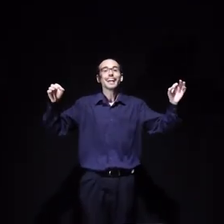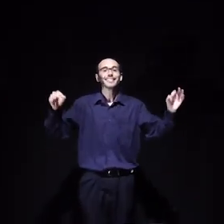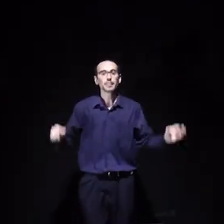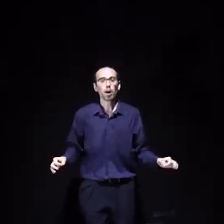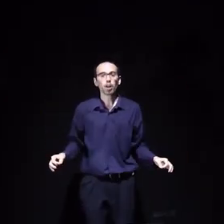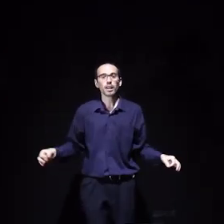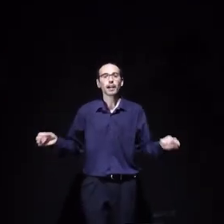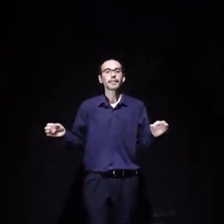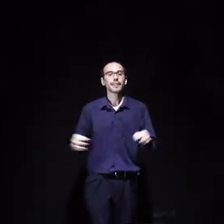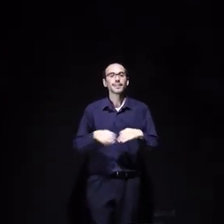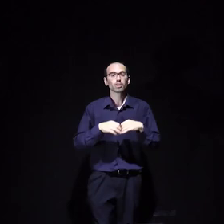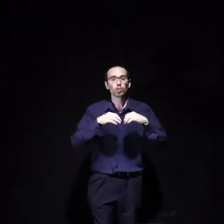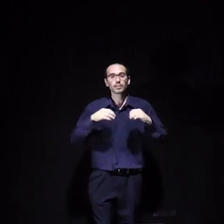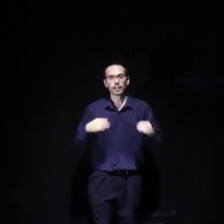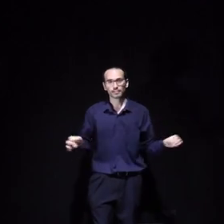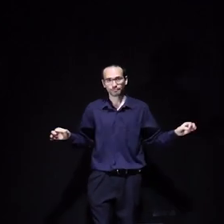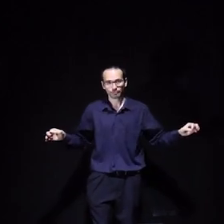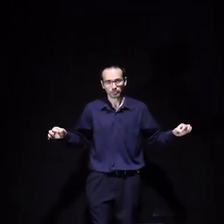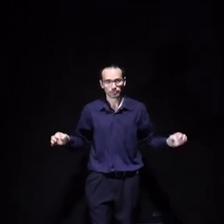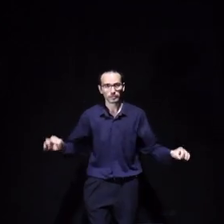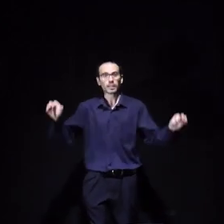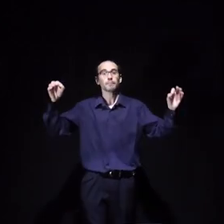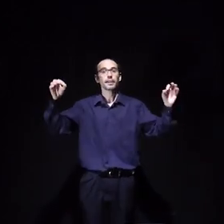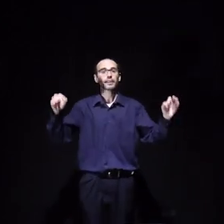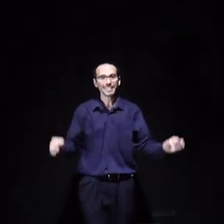ballar. Ells et volen